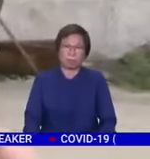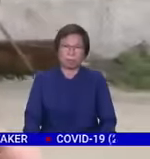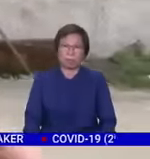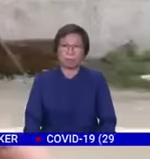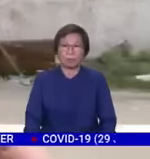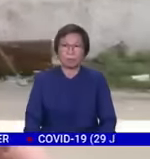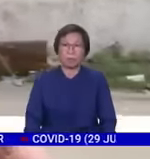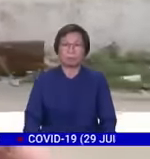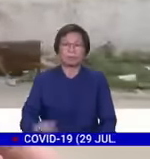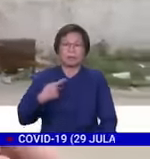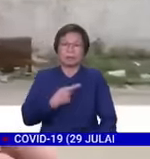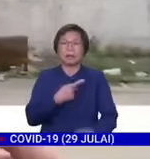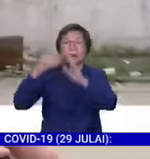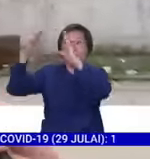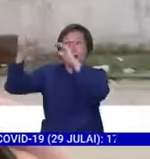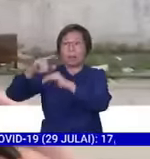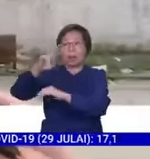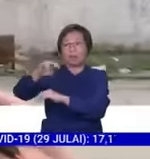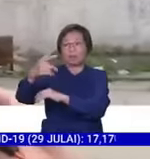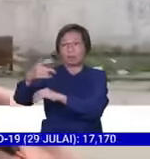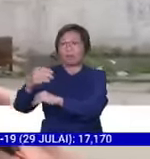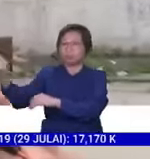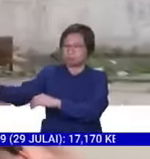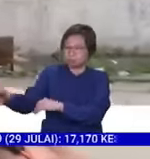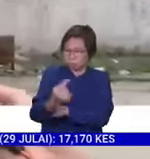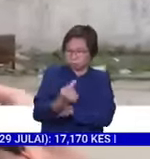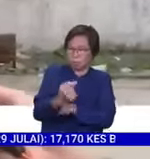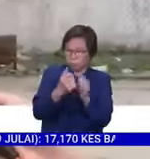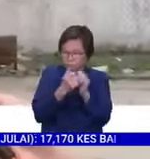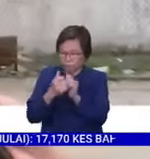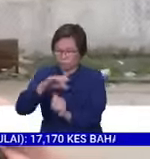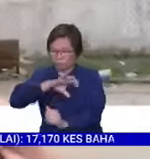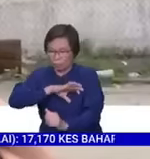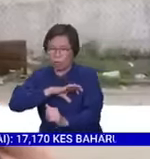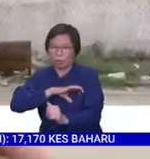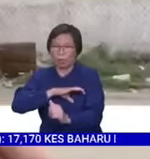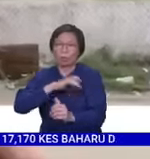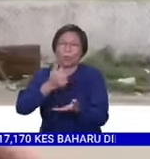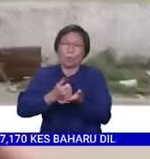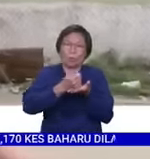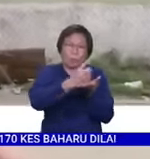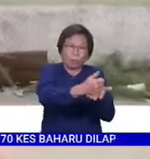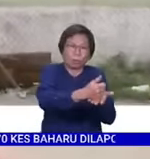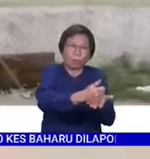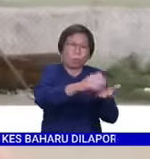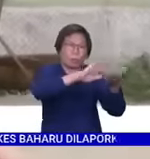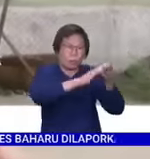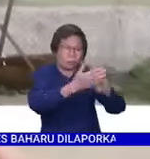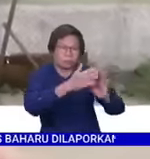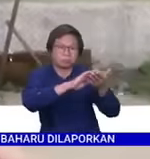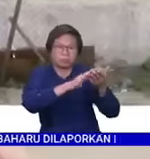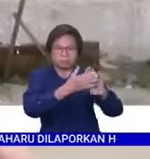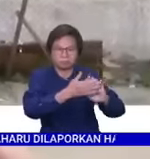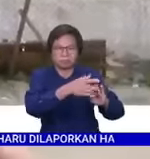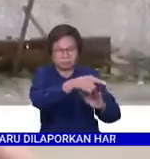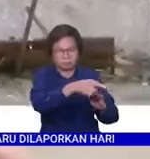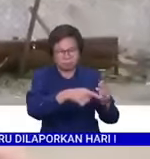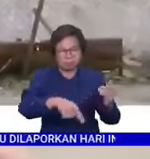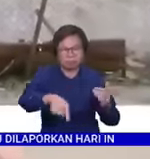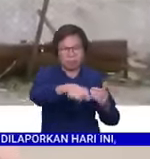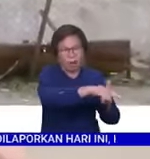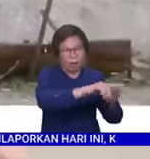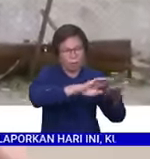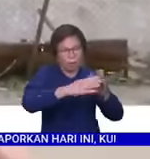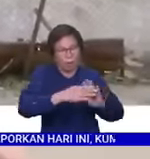mengharap untuk yaitua datang tampil bersama-sama dengan polis untuk menerima bantuan kepada masyarakat yang sedang